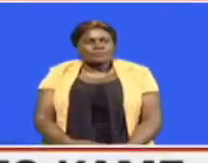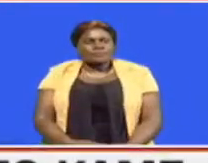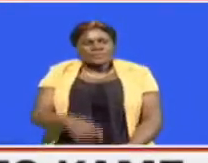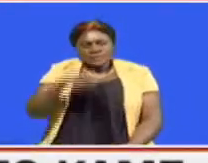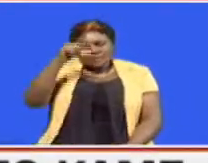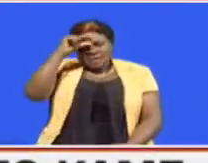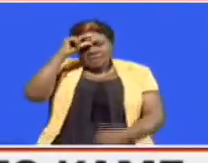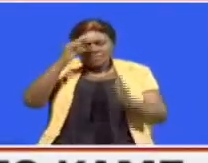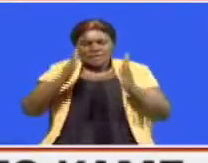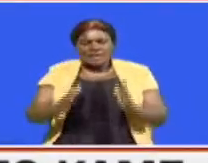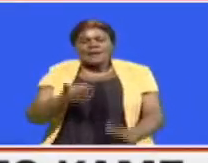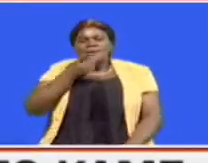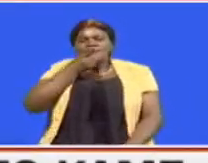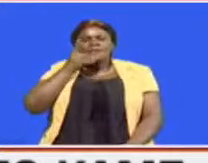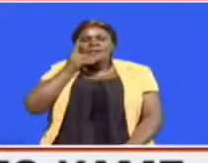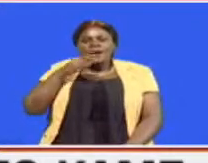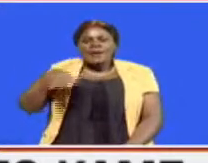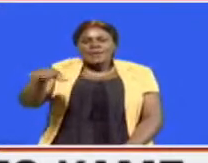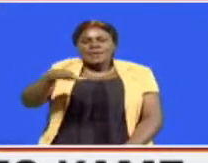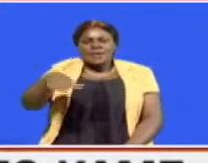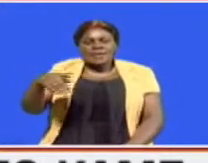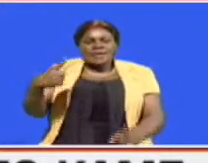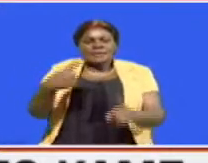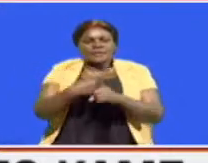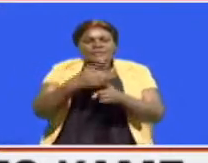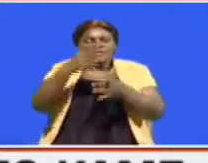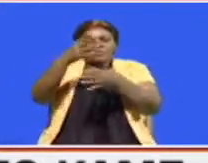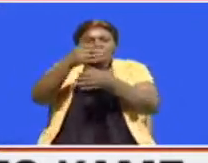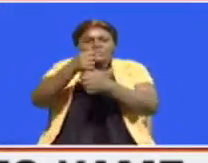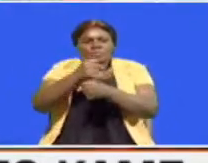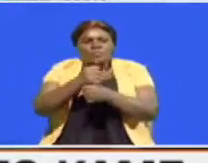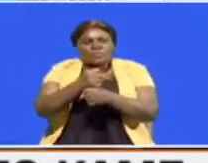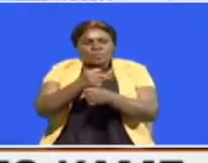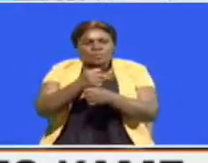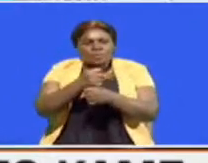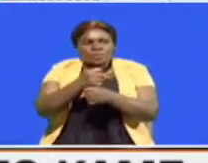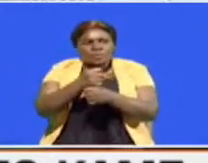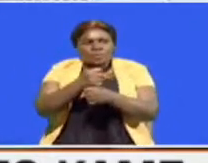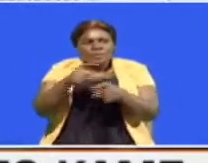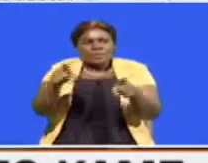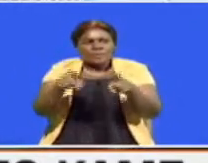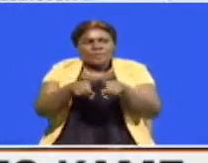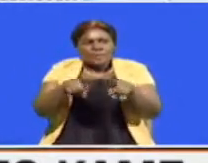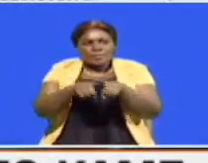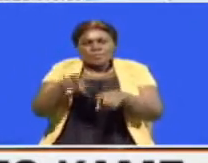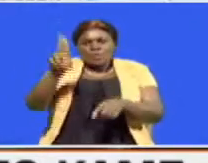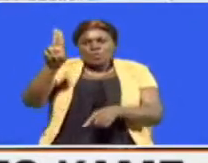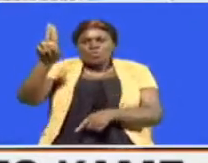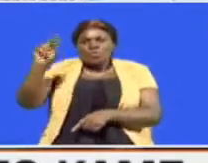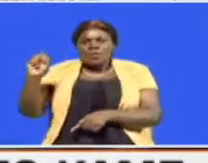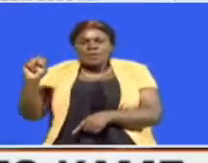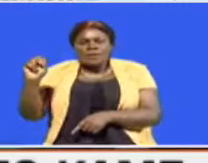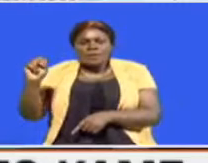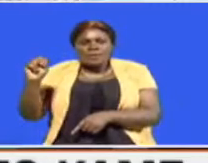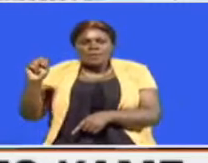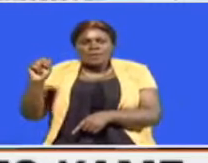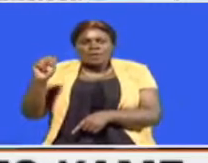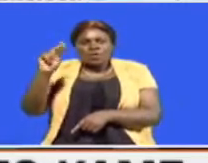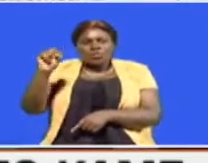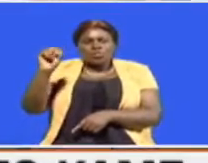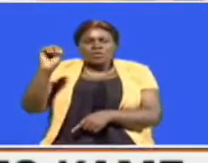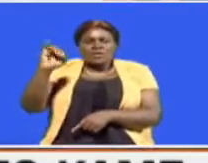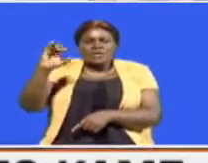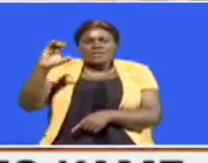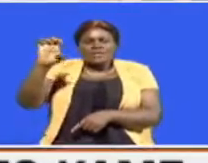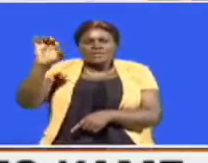Magavana kutoka kaunti kame na wawakilishi wa mashirika mbalimbali ya kibinadamu yakiwemo shirika la Umoja wa Mataifa la kuhudumia watoto